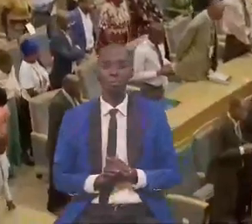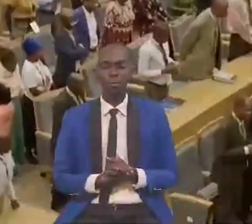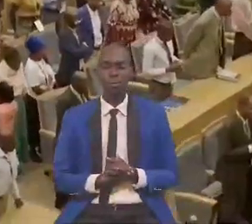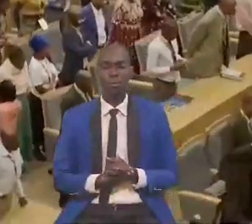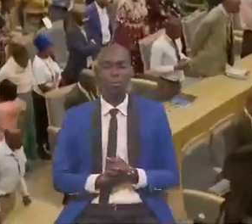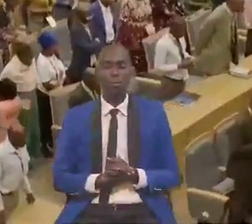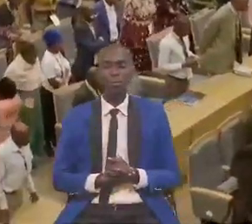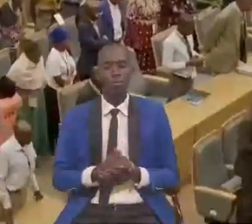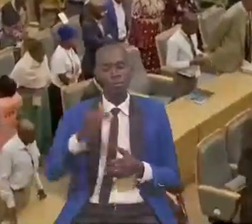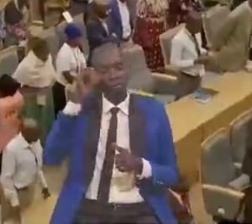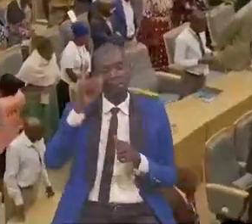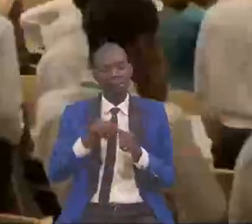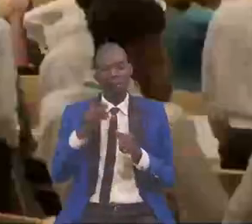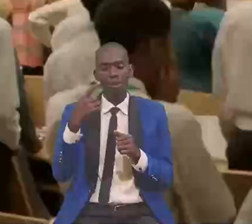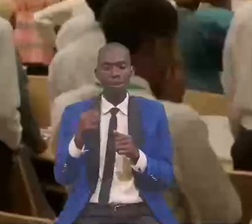Rappelez-vous des prophéties.